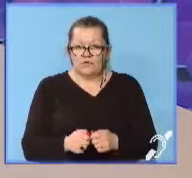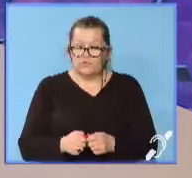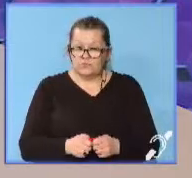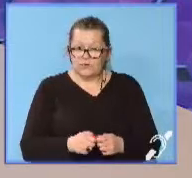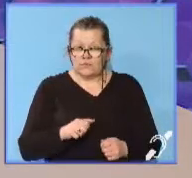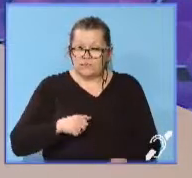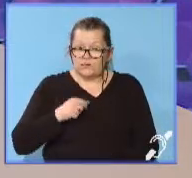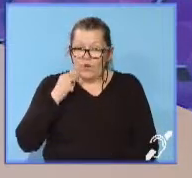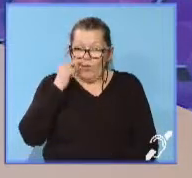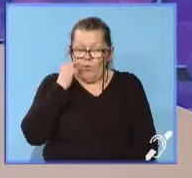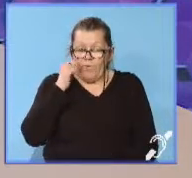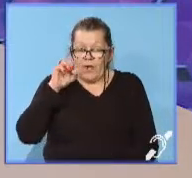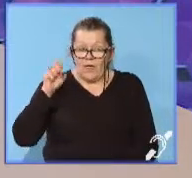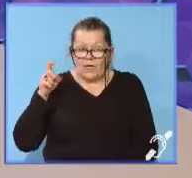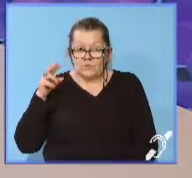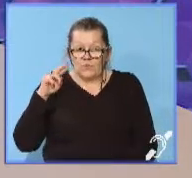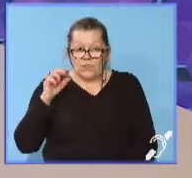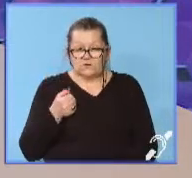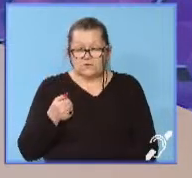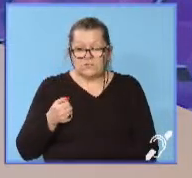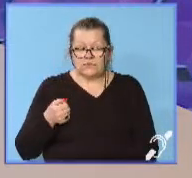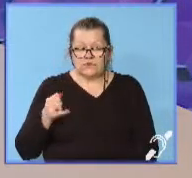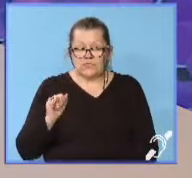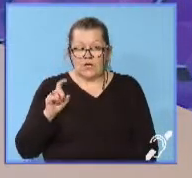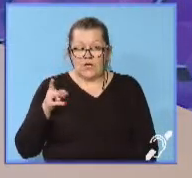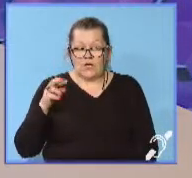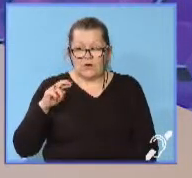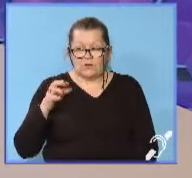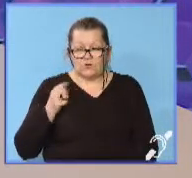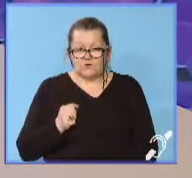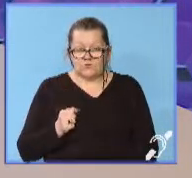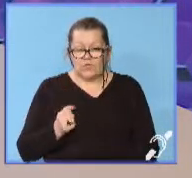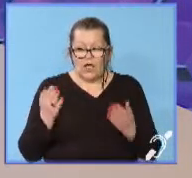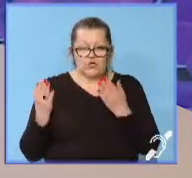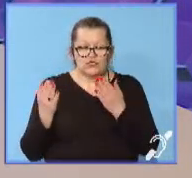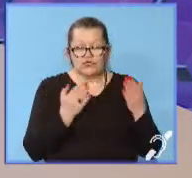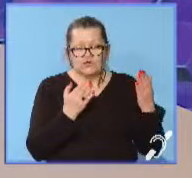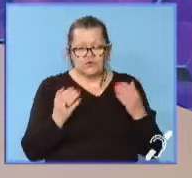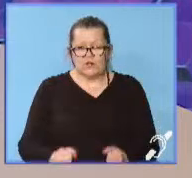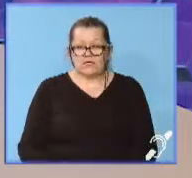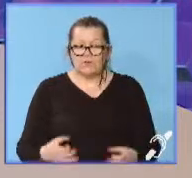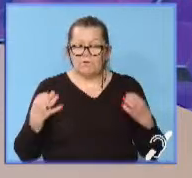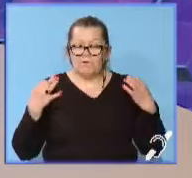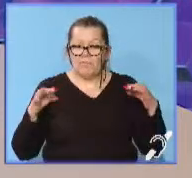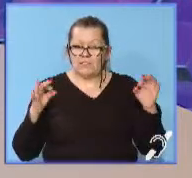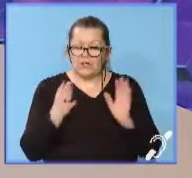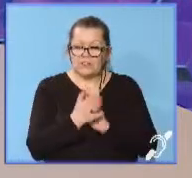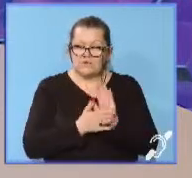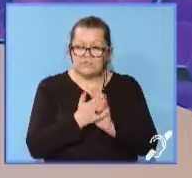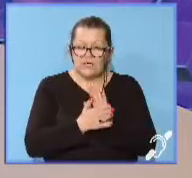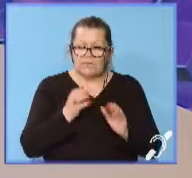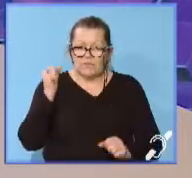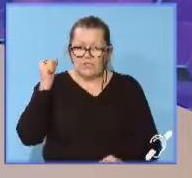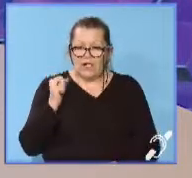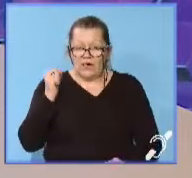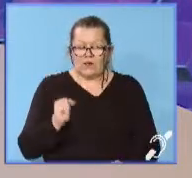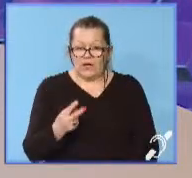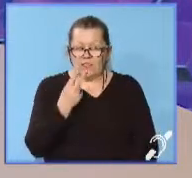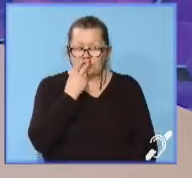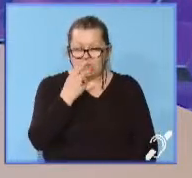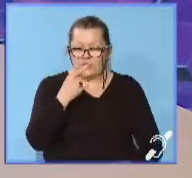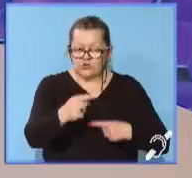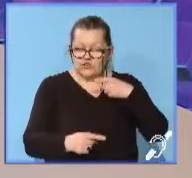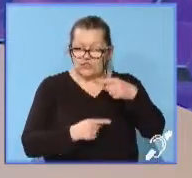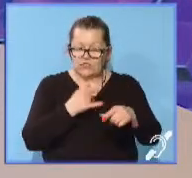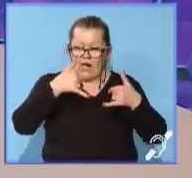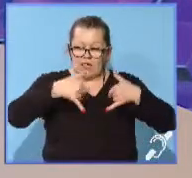societate evoluată înseamnă oameni educați iar educația se obține prin lectură specialiștii trag un semnal de alarmă în ceea ce